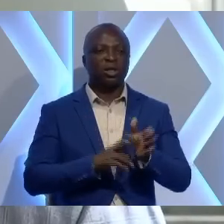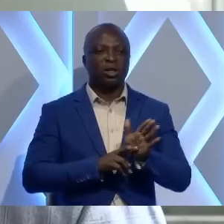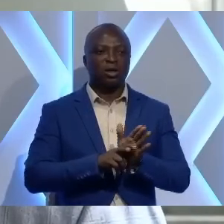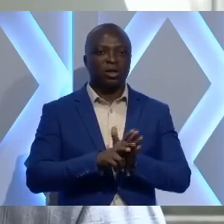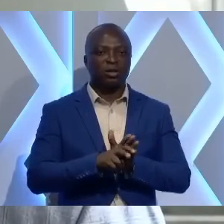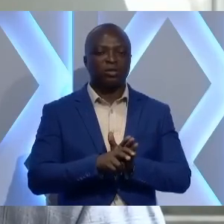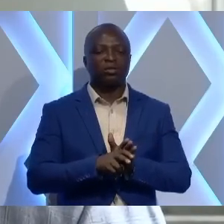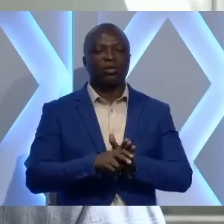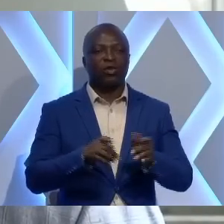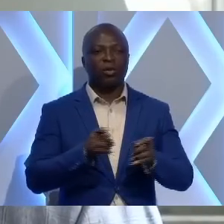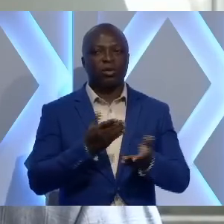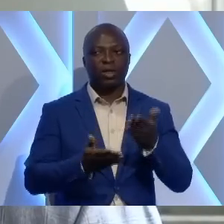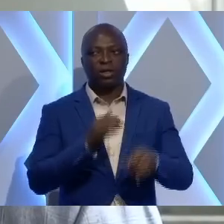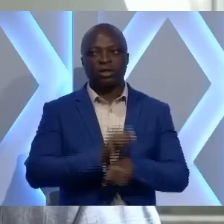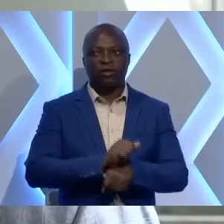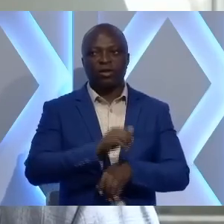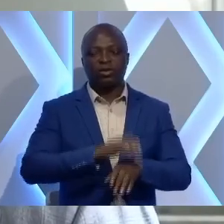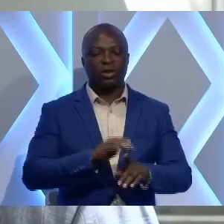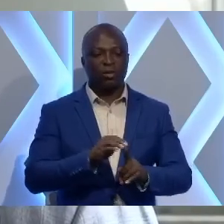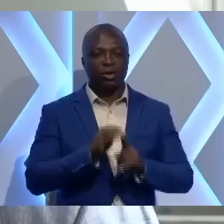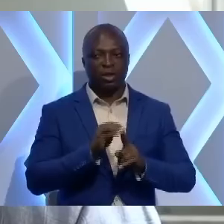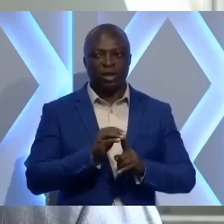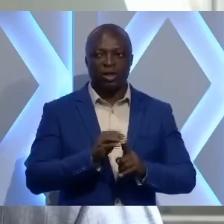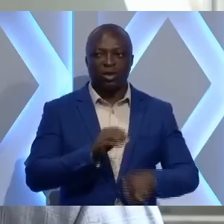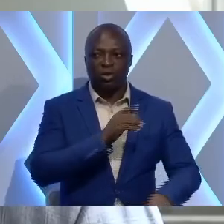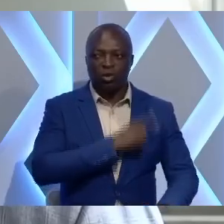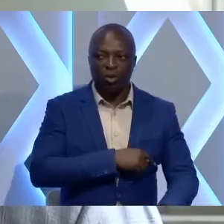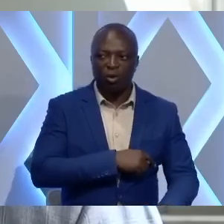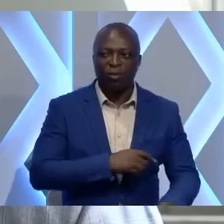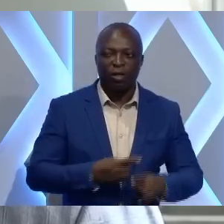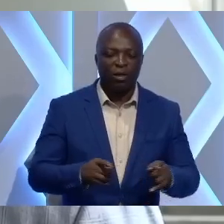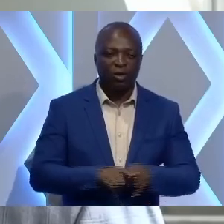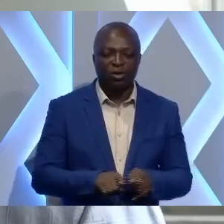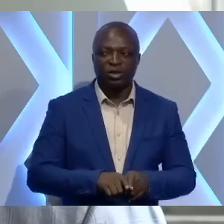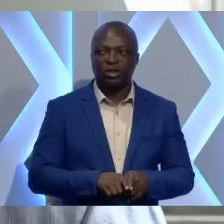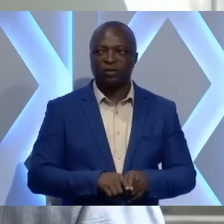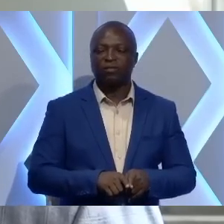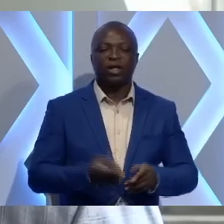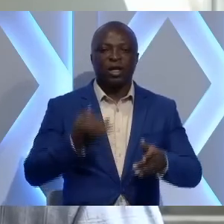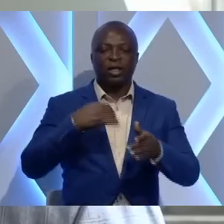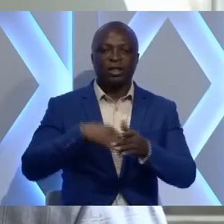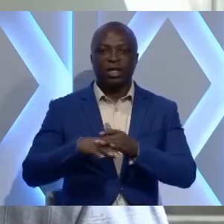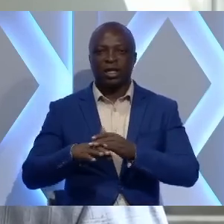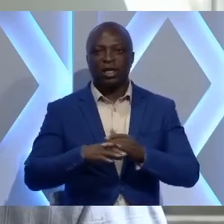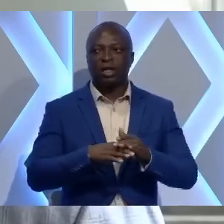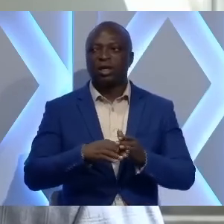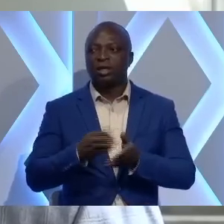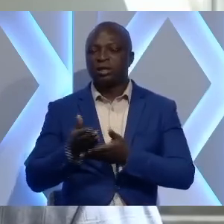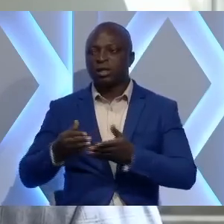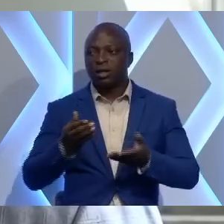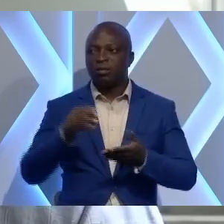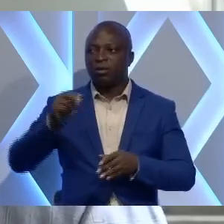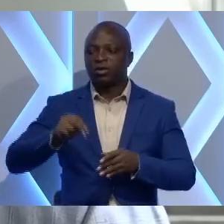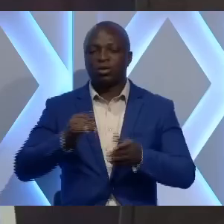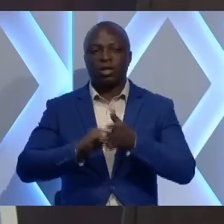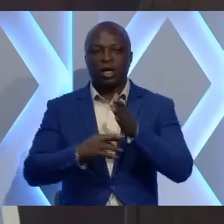certes, travailler sur les priorités du Togo, mais aussi intégrer les besoins de